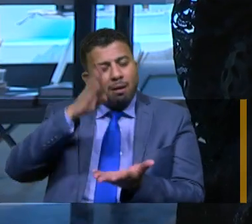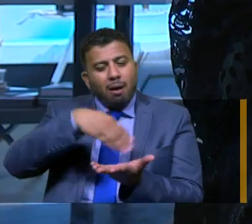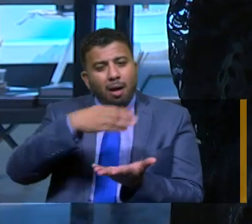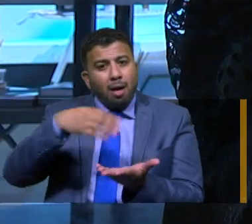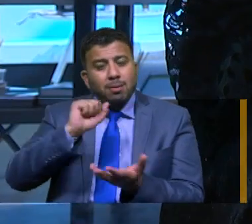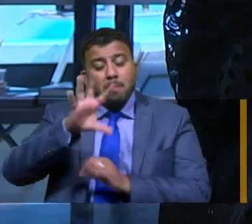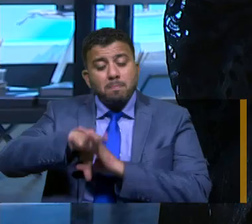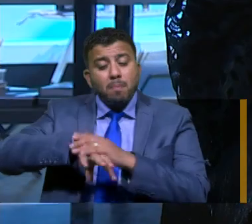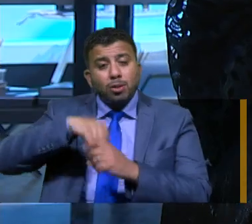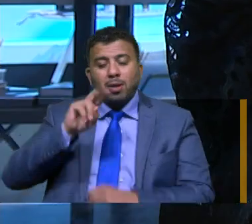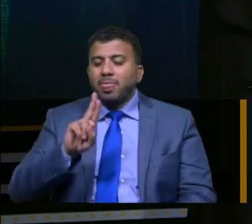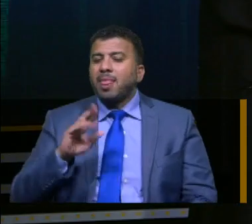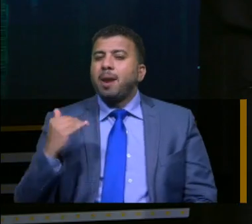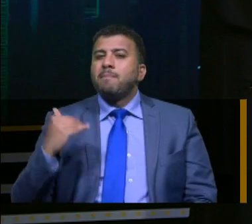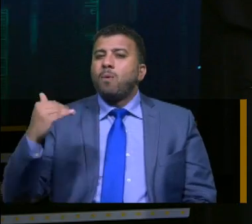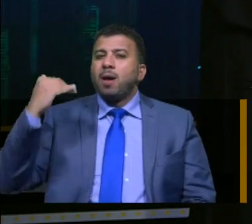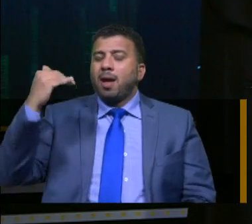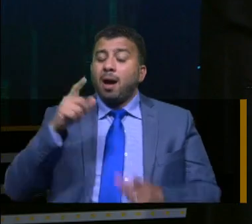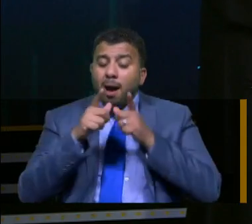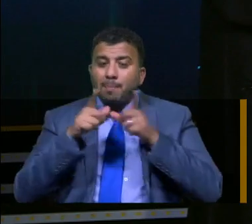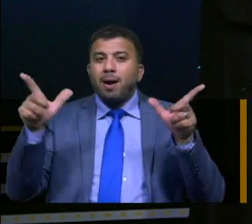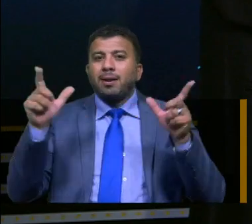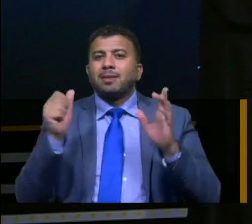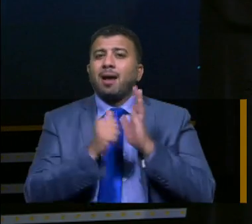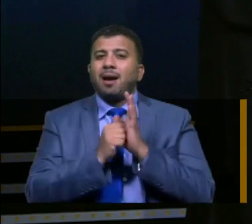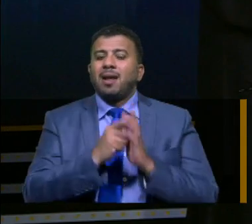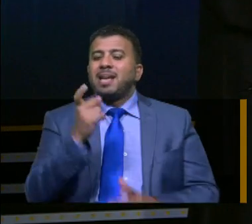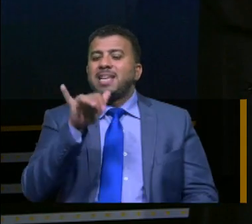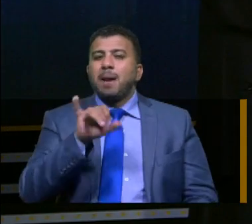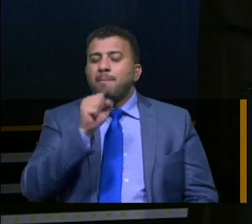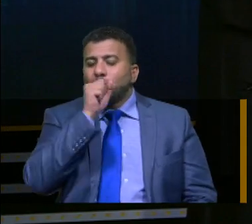ومشاريعها التنموية. لأخبار الدار ريم عيسى من أكسبو الشارقة.